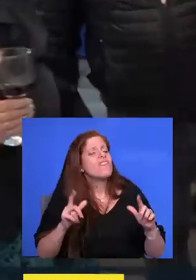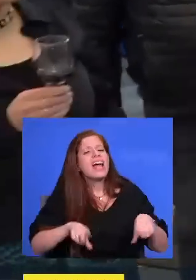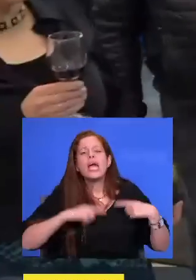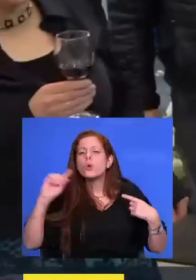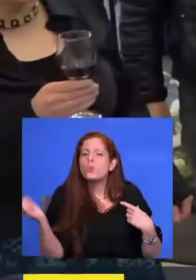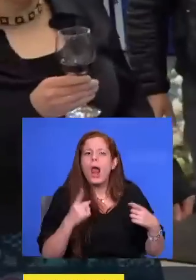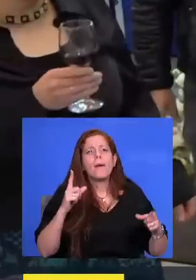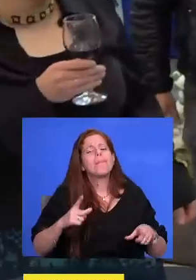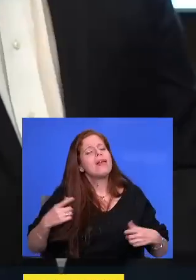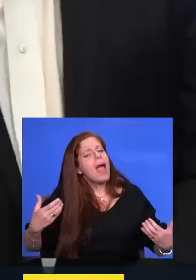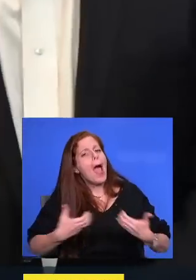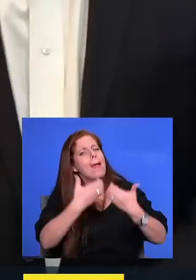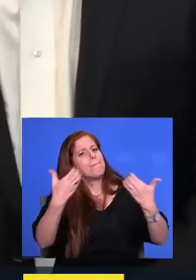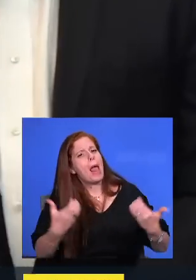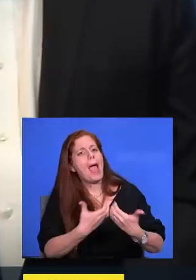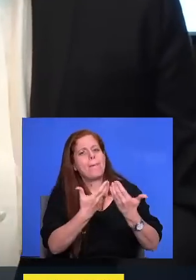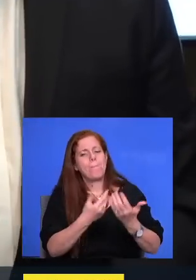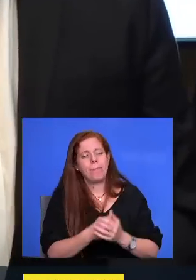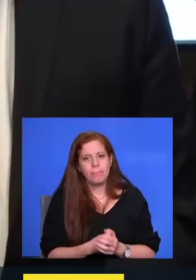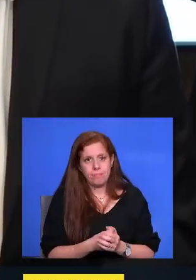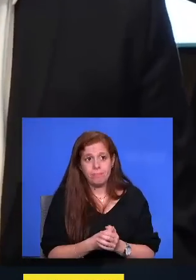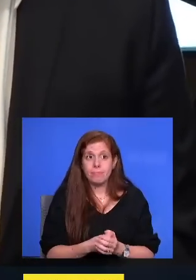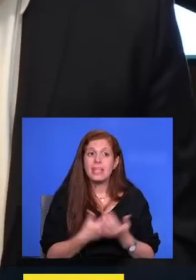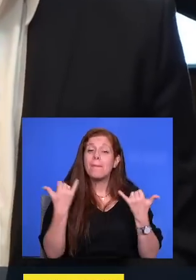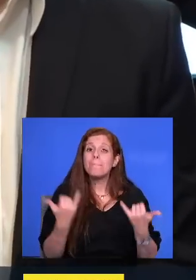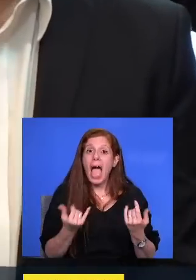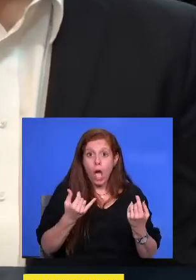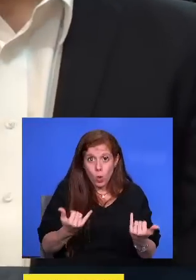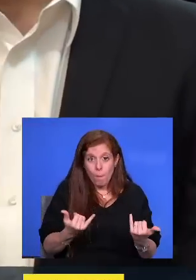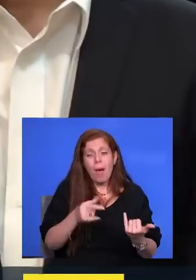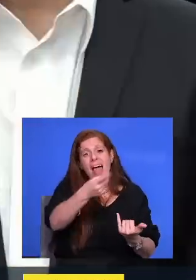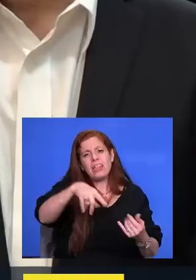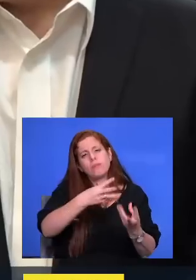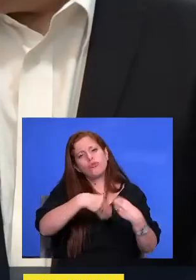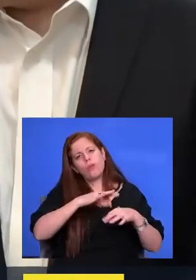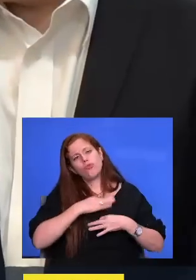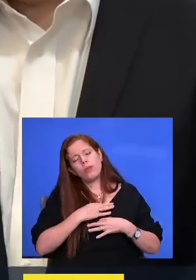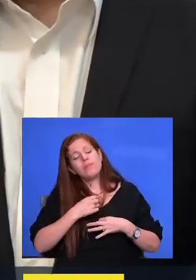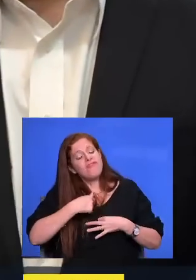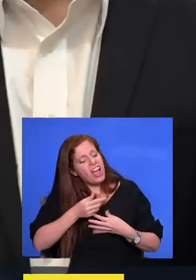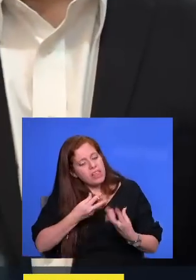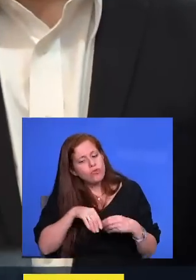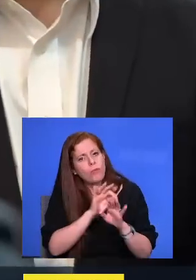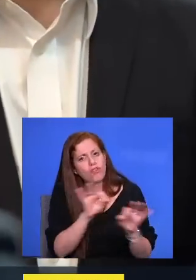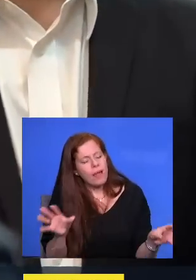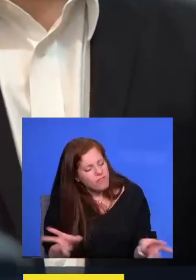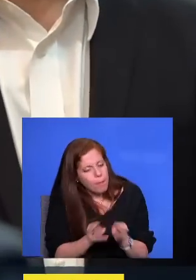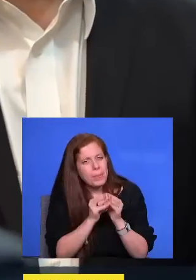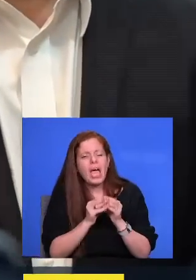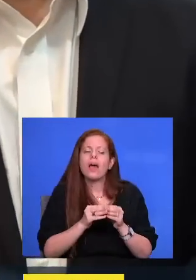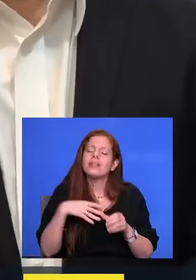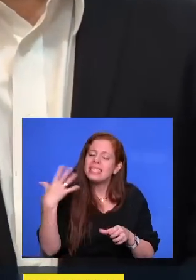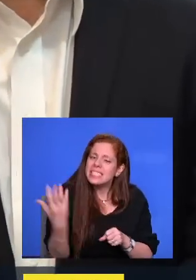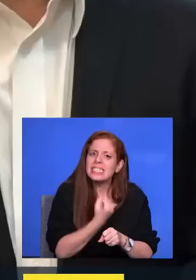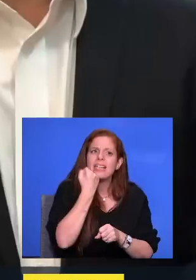לחיים, לחיים. מהיום אתם משפחה שלי, אני משפחה שלכם, ובעזרת השם יחד נצליח להצעיד